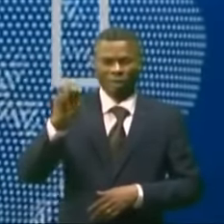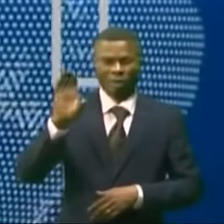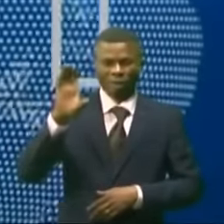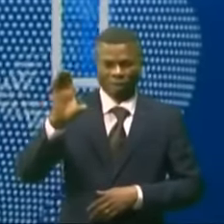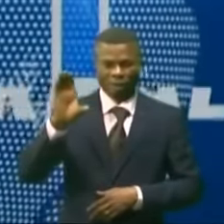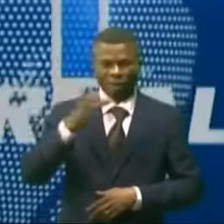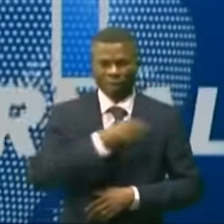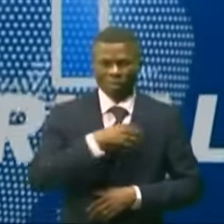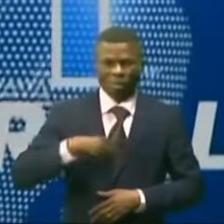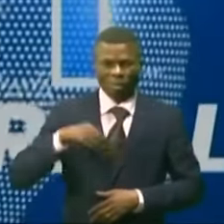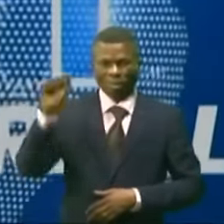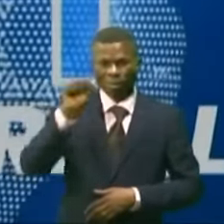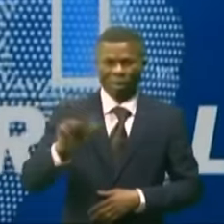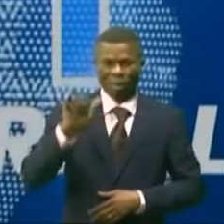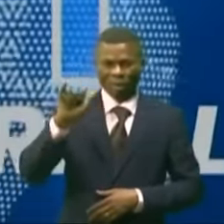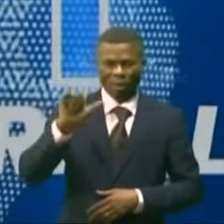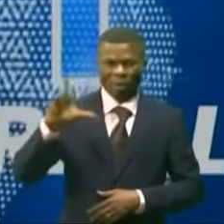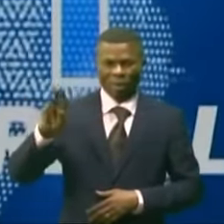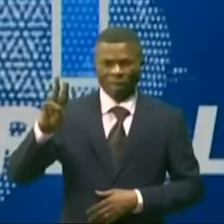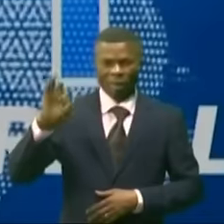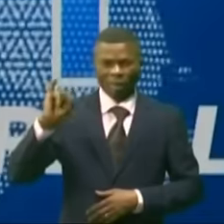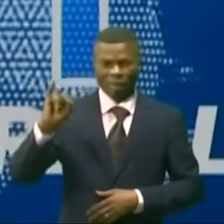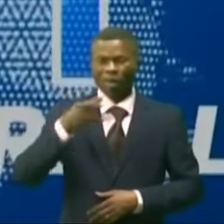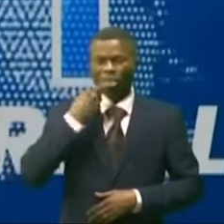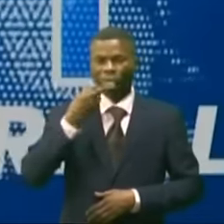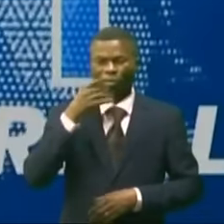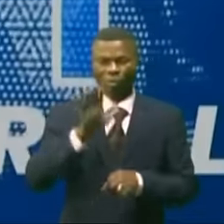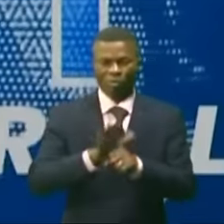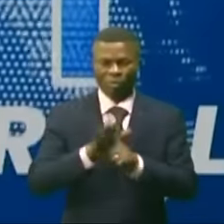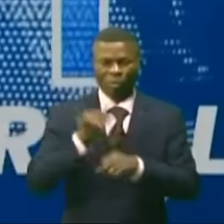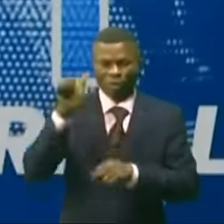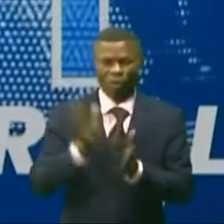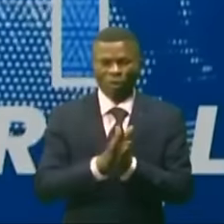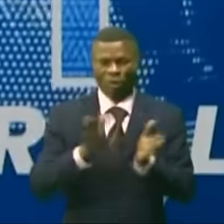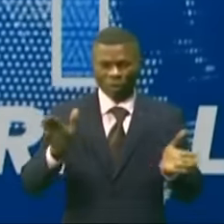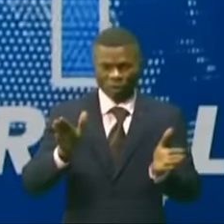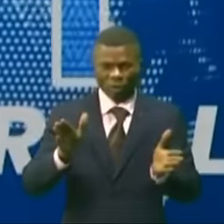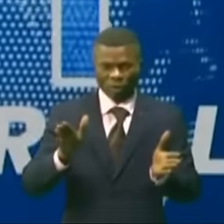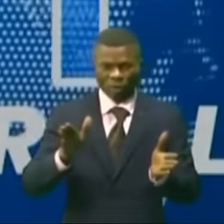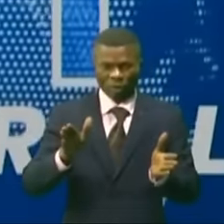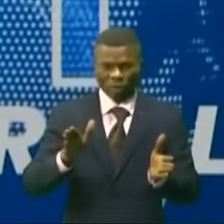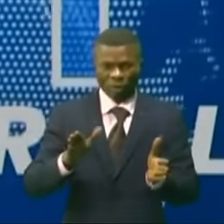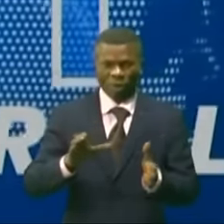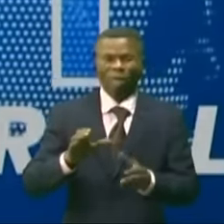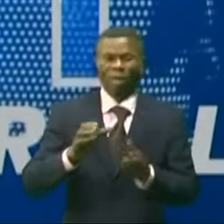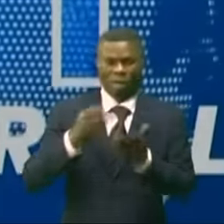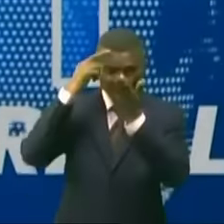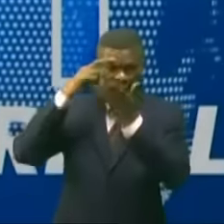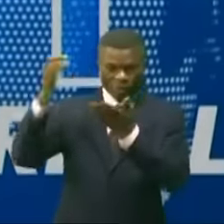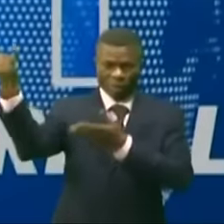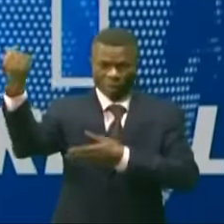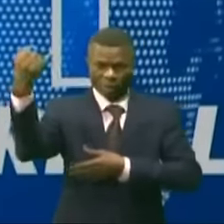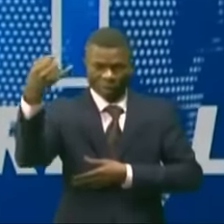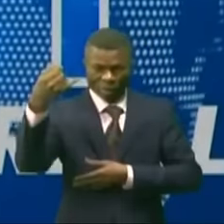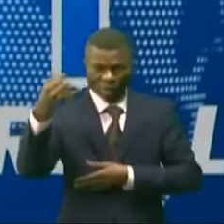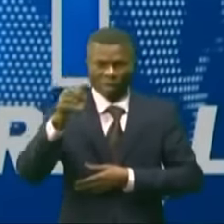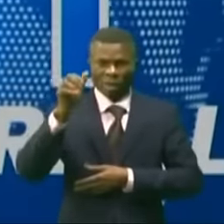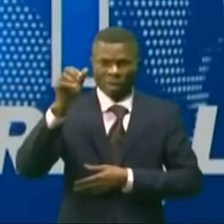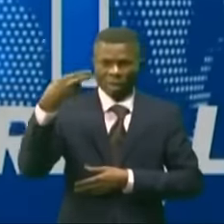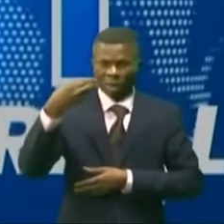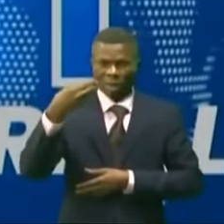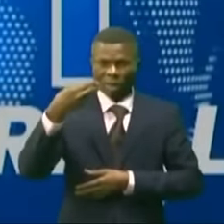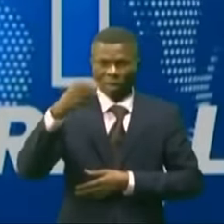congolaise Sylvie elengembo s'est entretenue avec le directeur général de l'Académie des beauarts Henri Kalama